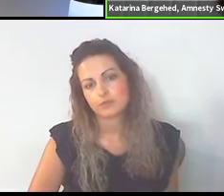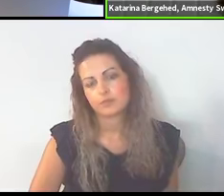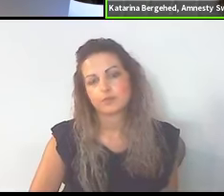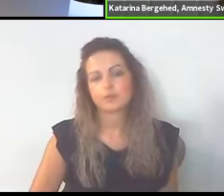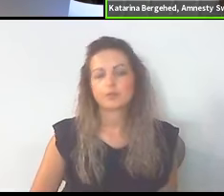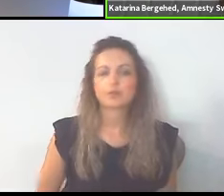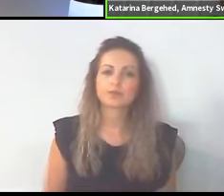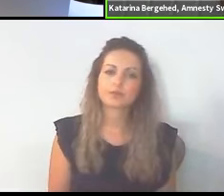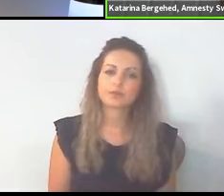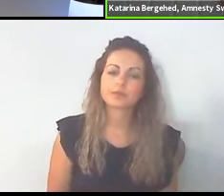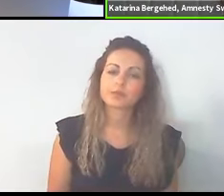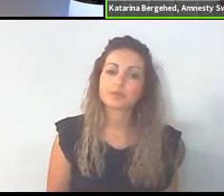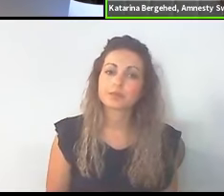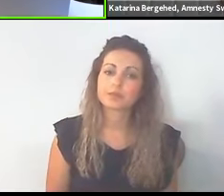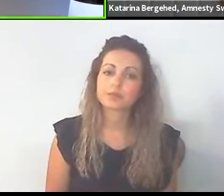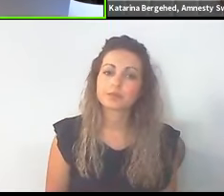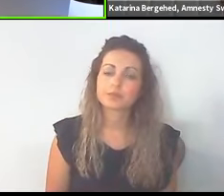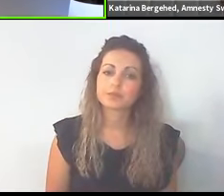life.